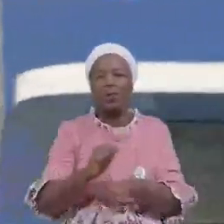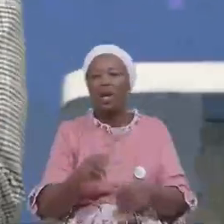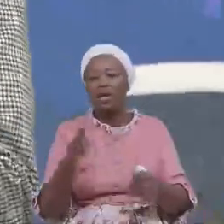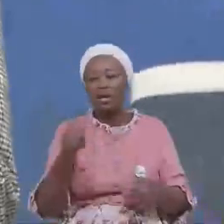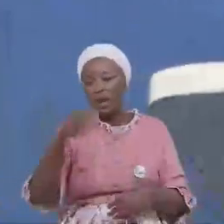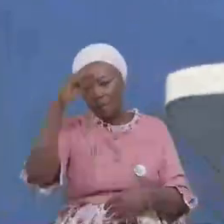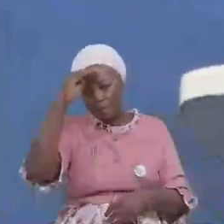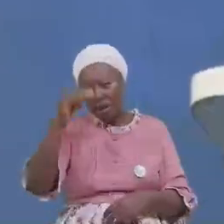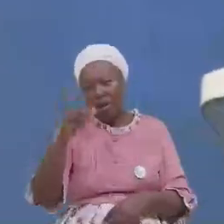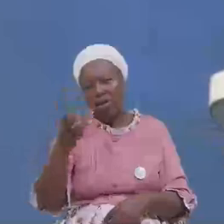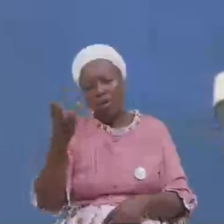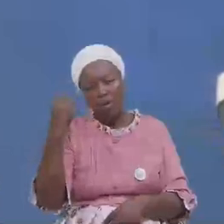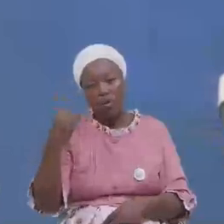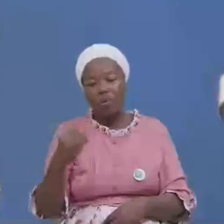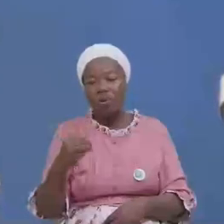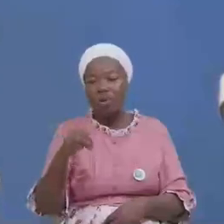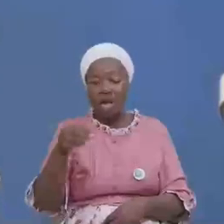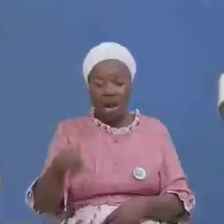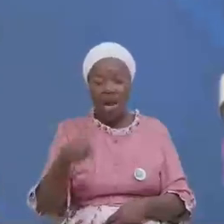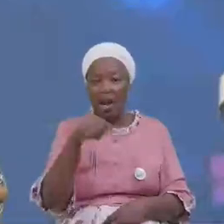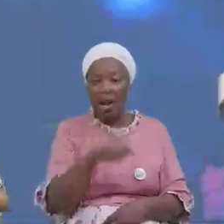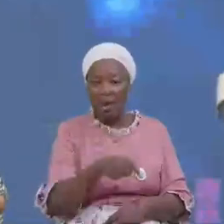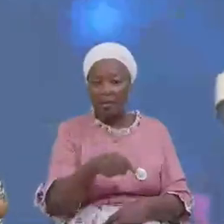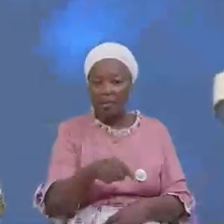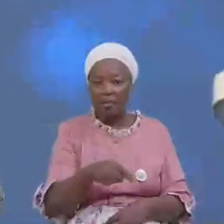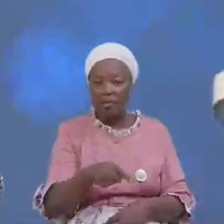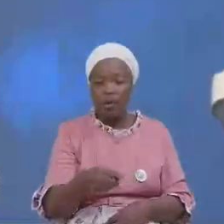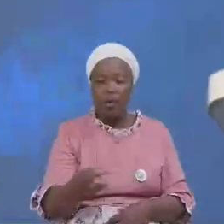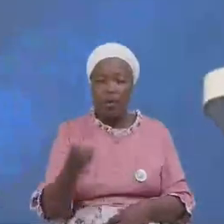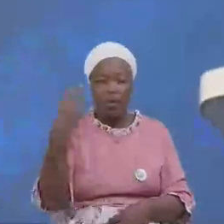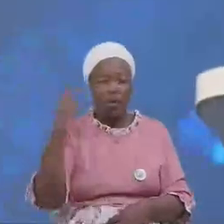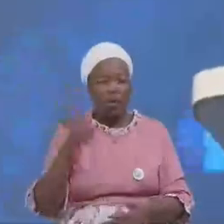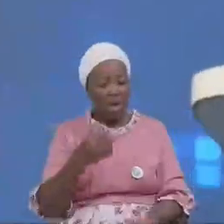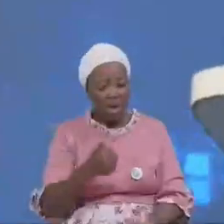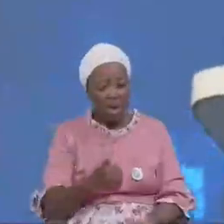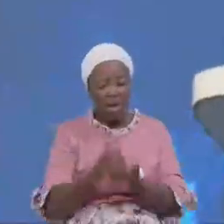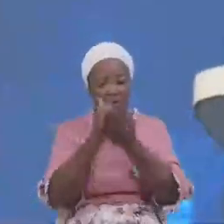L'homme était paralytique, désespéré,